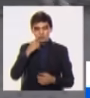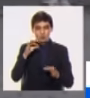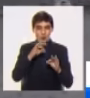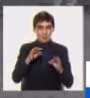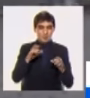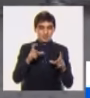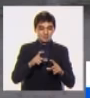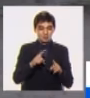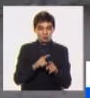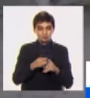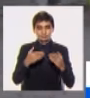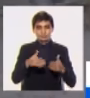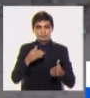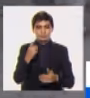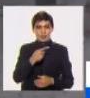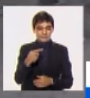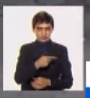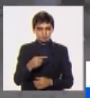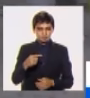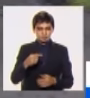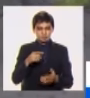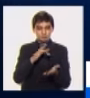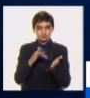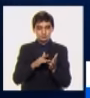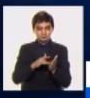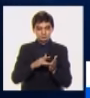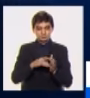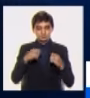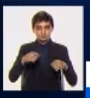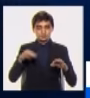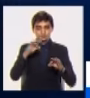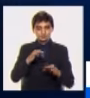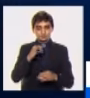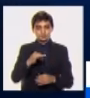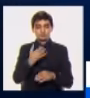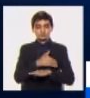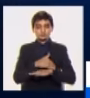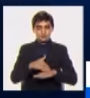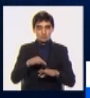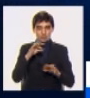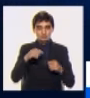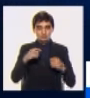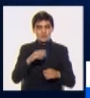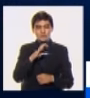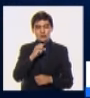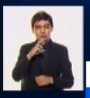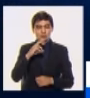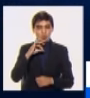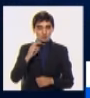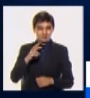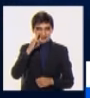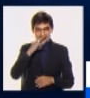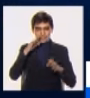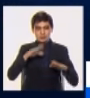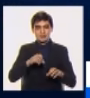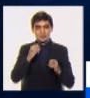непродовольственных товаров на первых этажах в торговых центров и уличные рынки inderal вас восточном казахстане какова ситуация